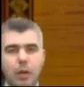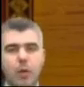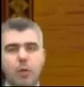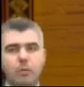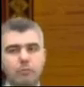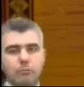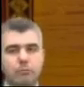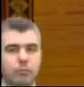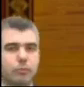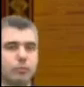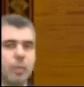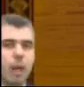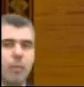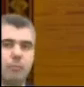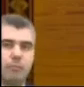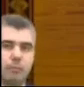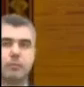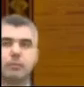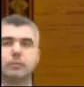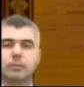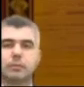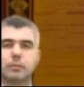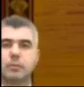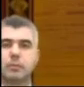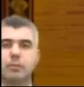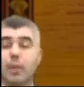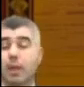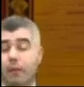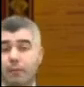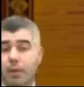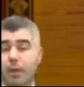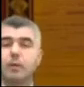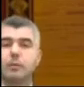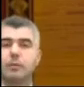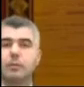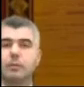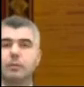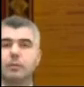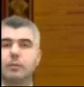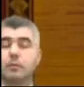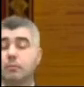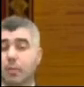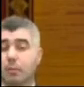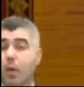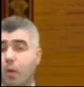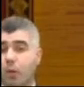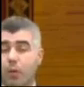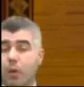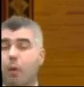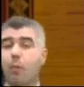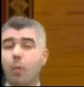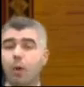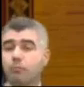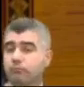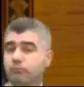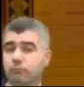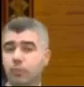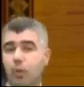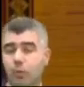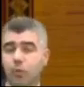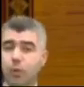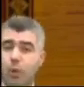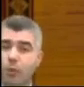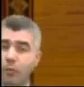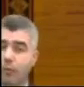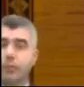وإطلاق عملية سياسية ذات مصداقية في هذه الفوضى الحالية، حيث هناك المتطرفون من كل